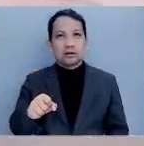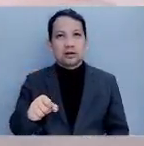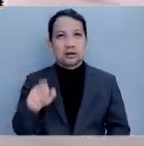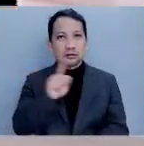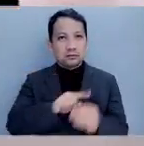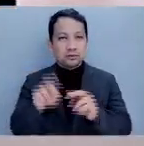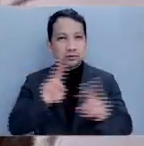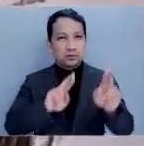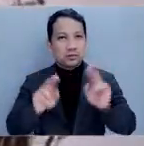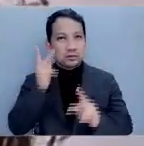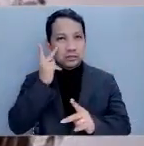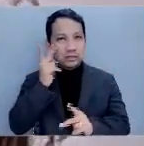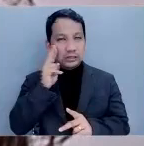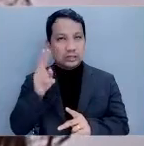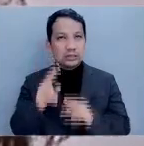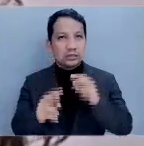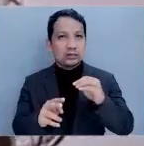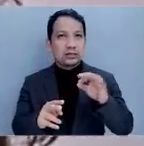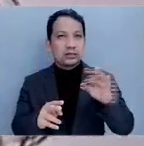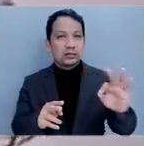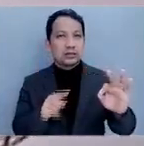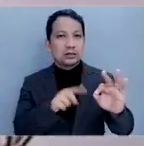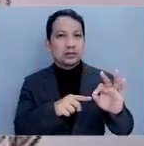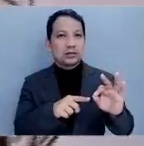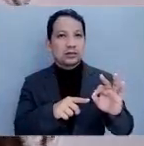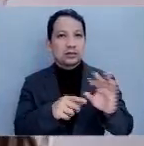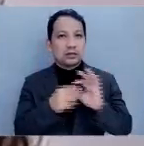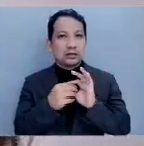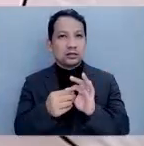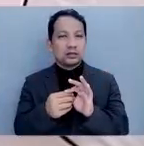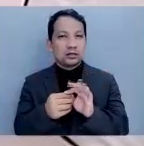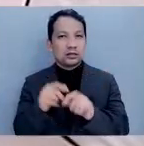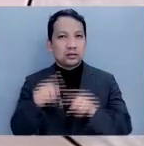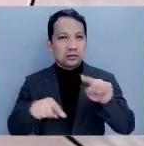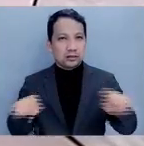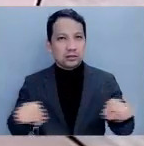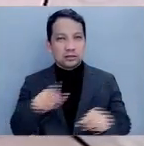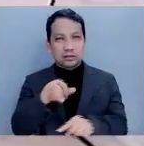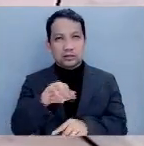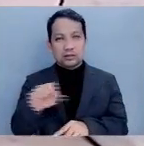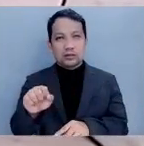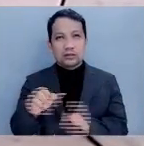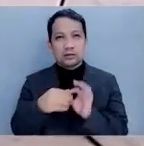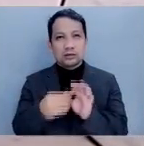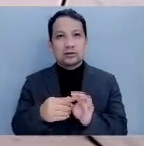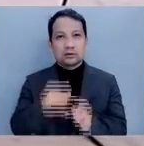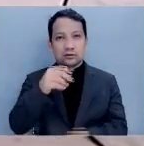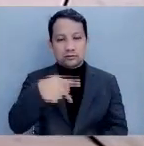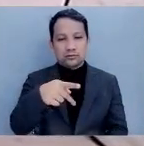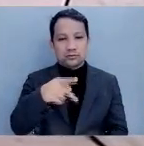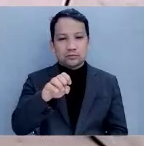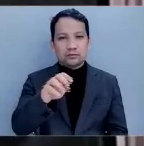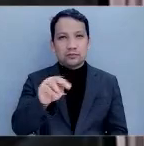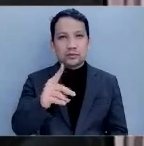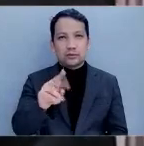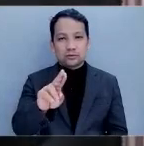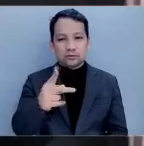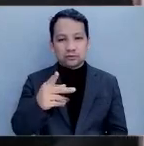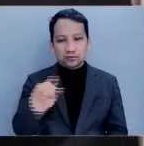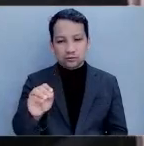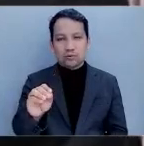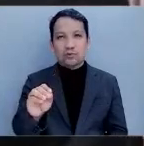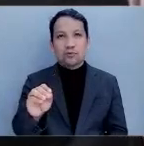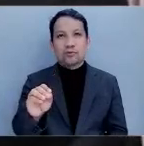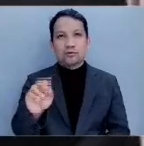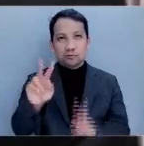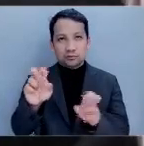ang pagbibidahang MMFF entry ng Signal, Sari-Sari at Epic Studios na pinduko. Sana, this is just